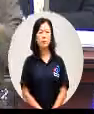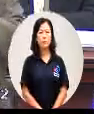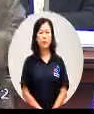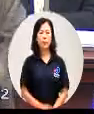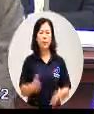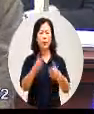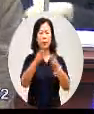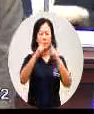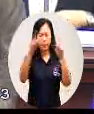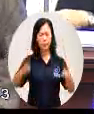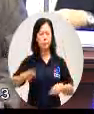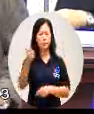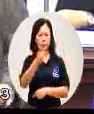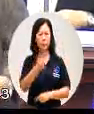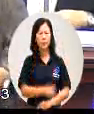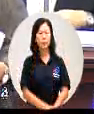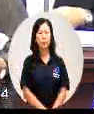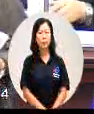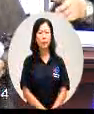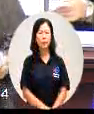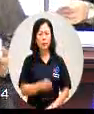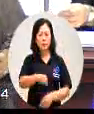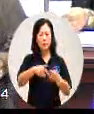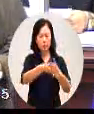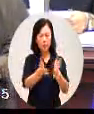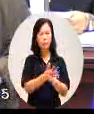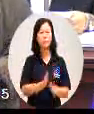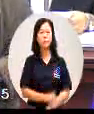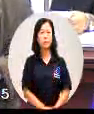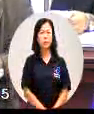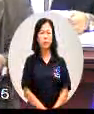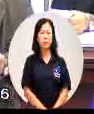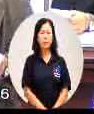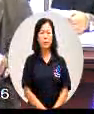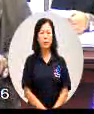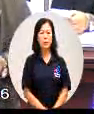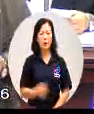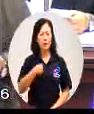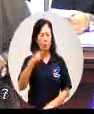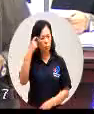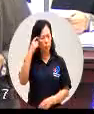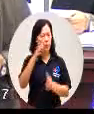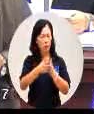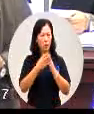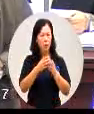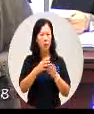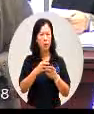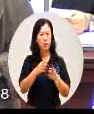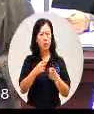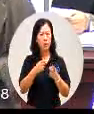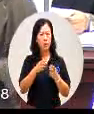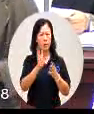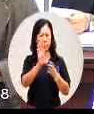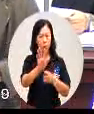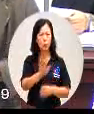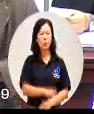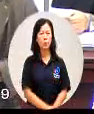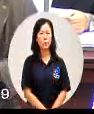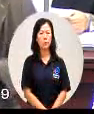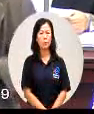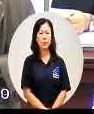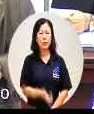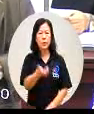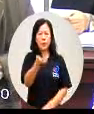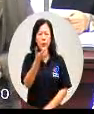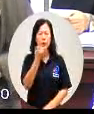多谢周议员吼，这个部分我想感觉咱已经栽，就讲你拄只